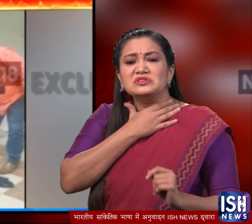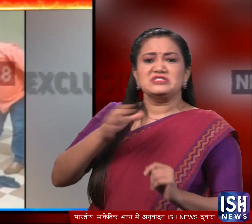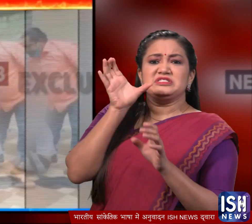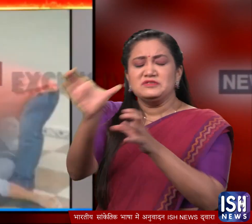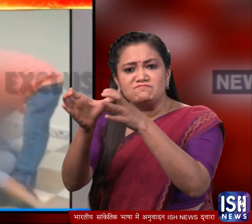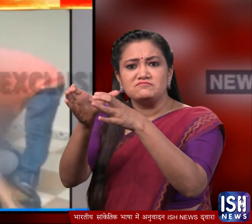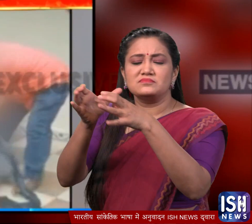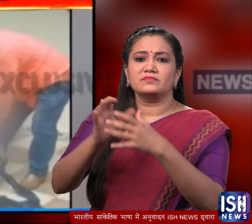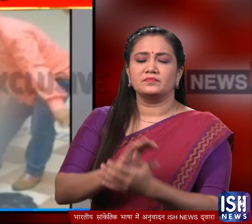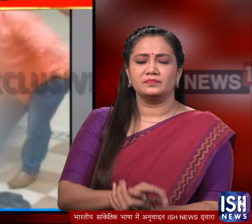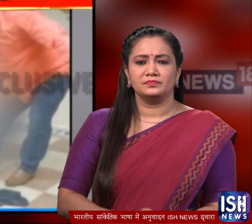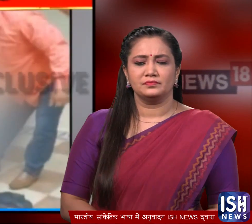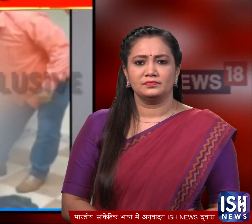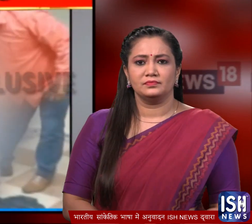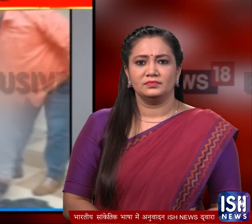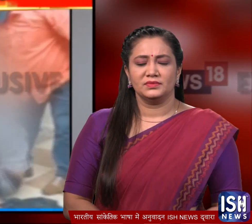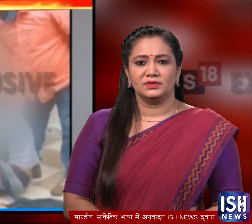गर्दन तक जकड़ ली,